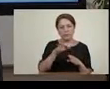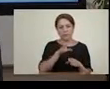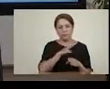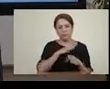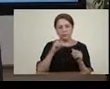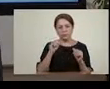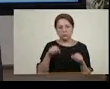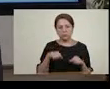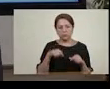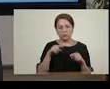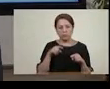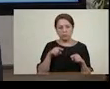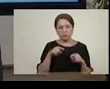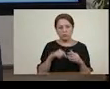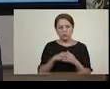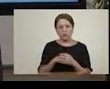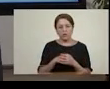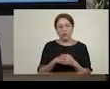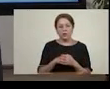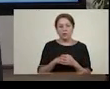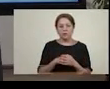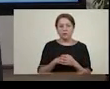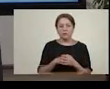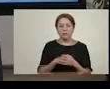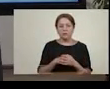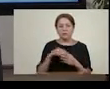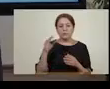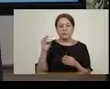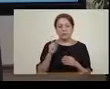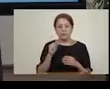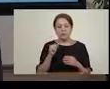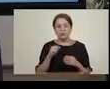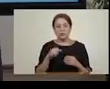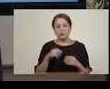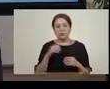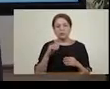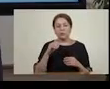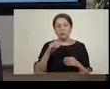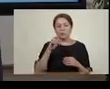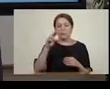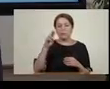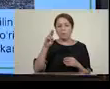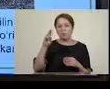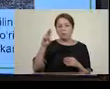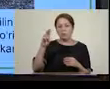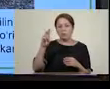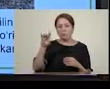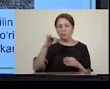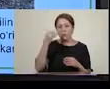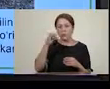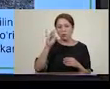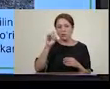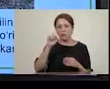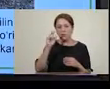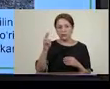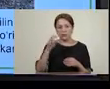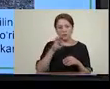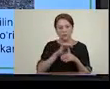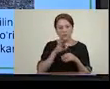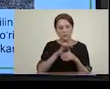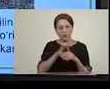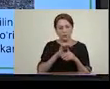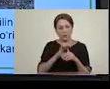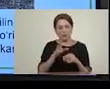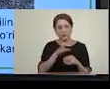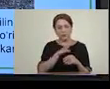u oksalat kislotasi ishlab chiqazadi va buyrak kasalliklarini keltirib chiqarishi mumkin bo'ladi. Shunday ekan, biz